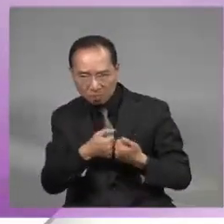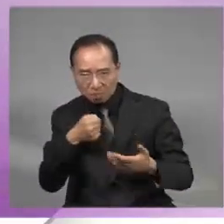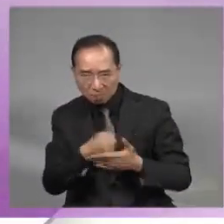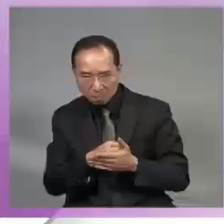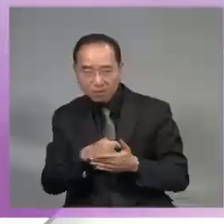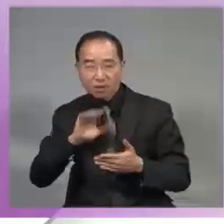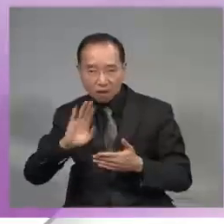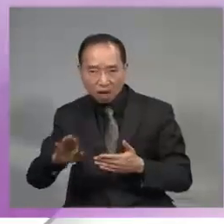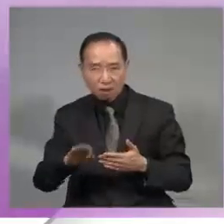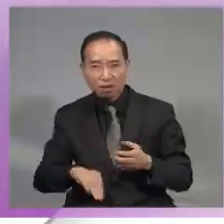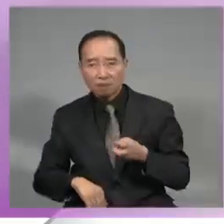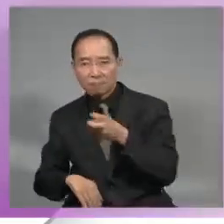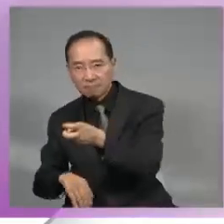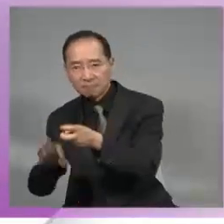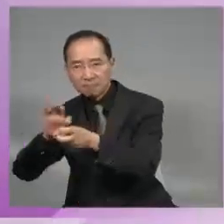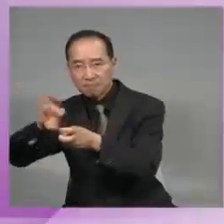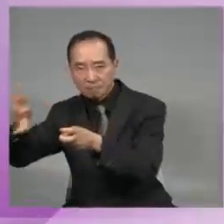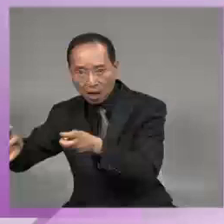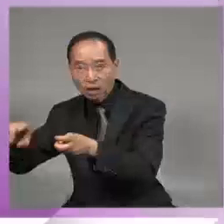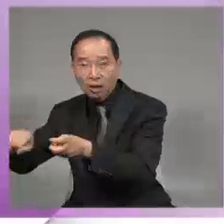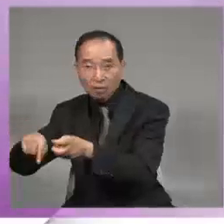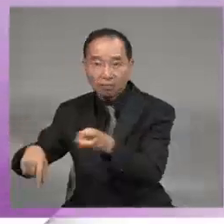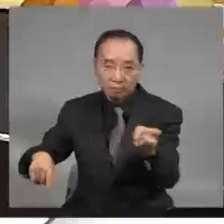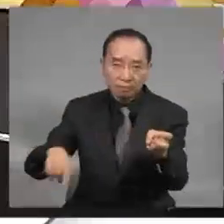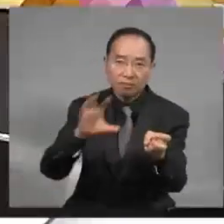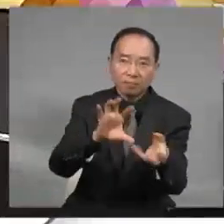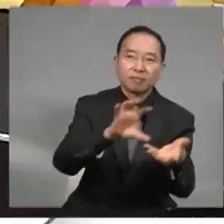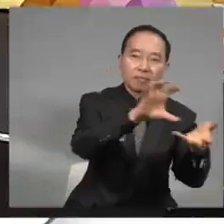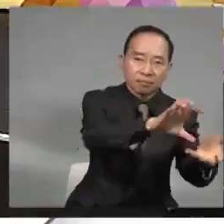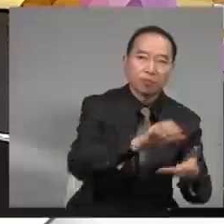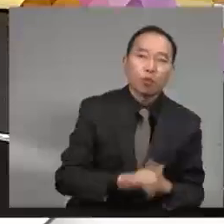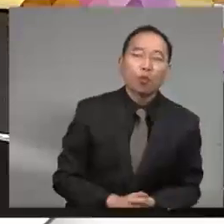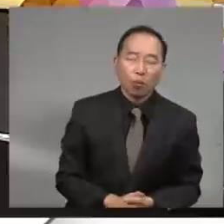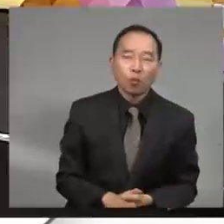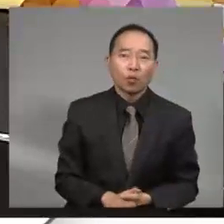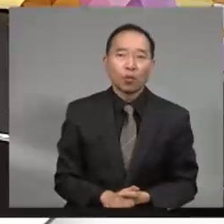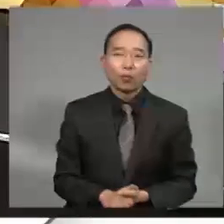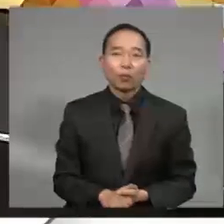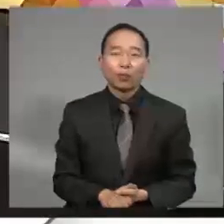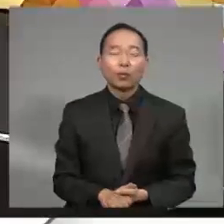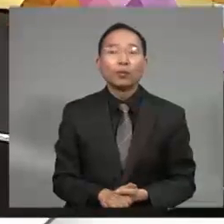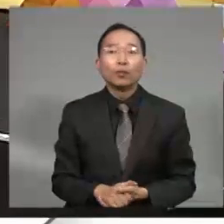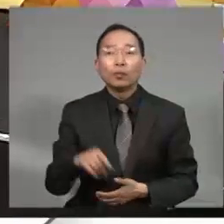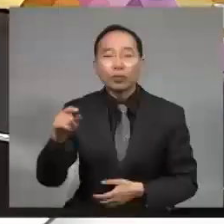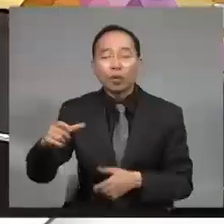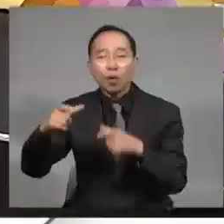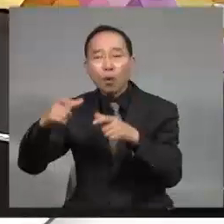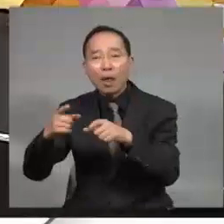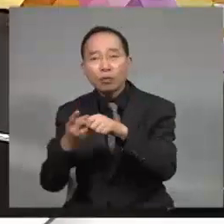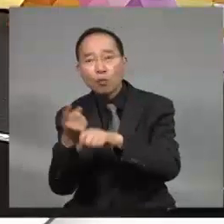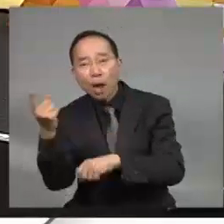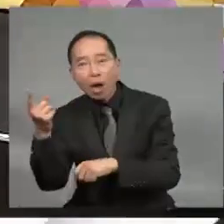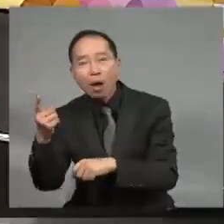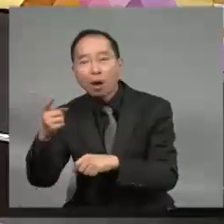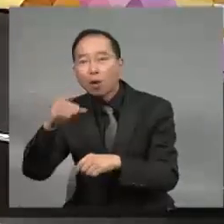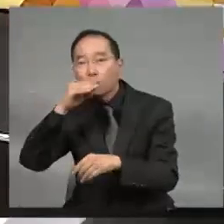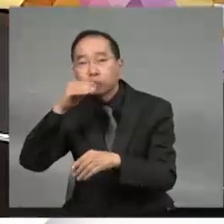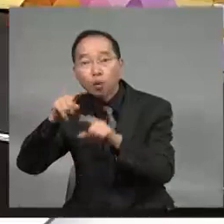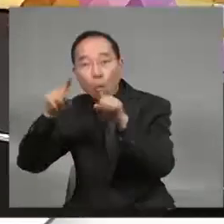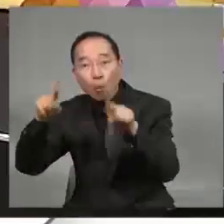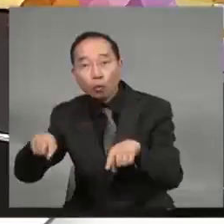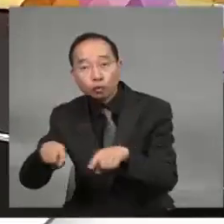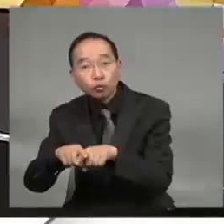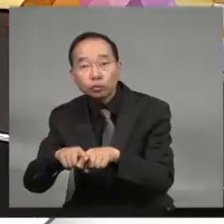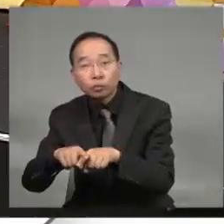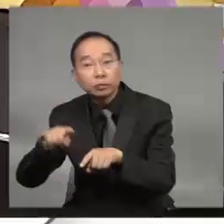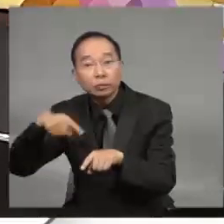이송된다는 게 분명하게 보여집니다. 자, 이렇게 우체국으로 인계된 관외 사전 회송용 봉투 또 어떻게 되는지 설명 좀